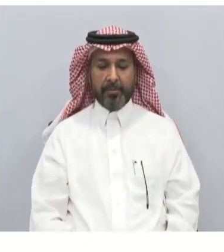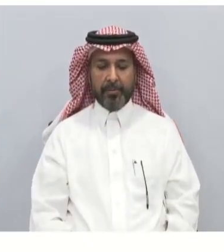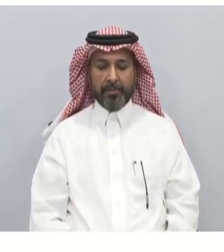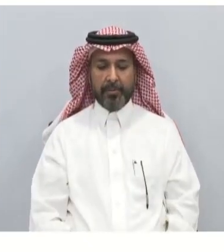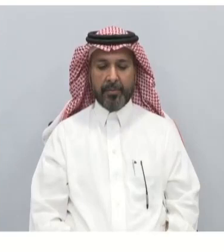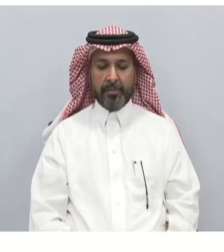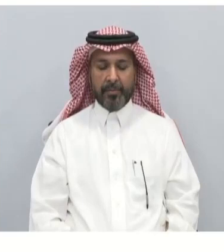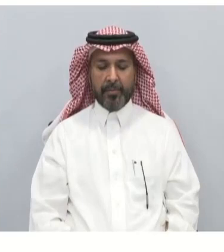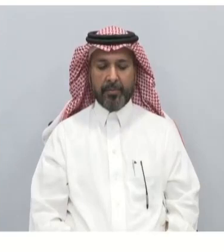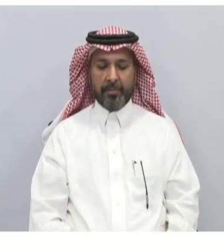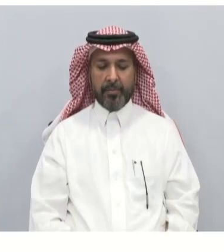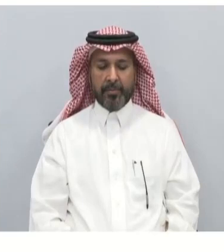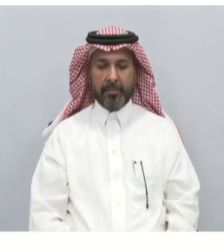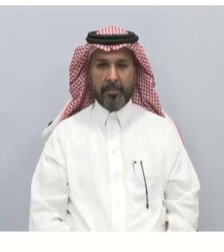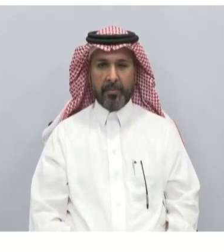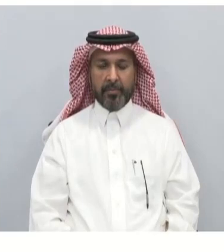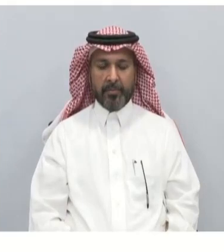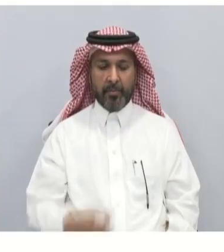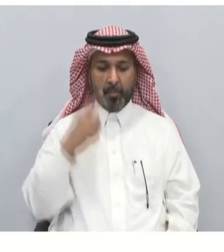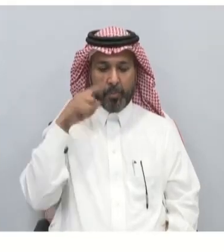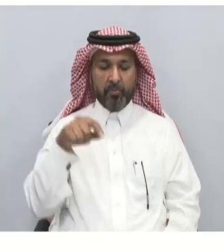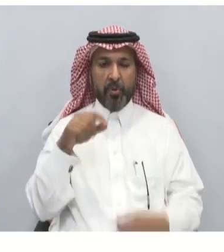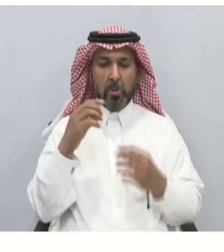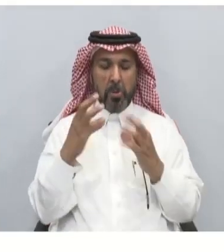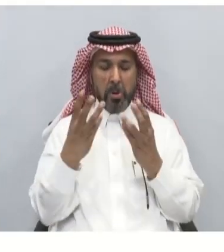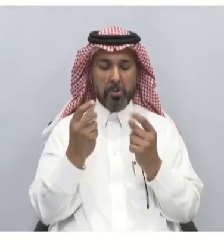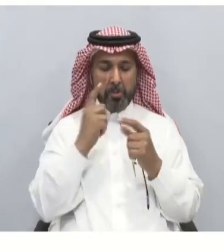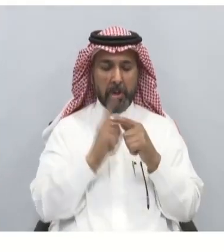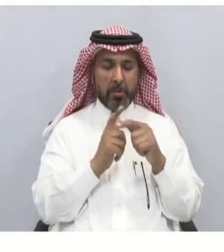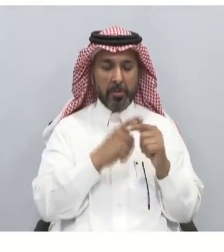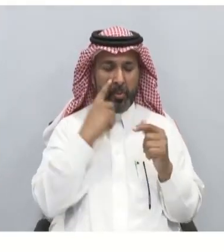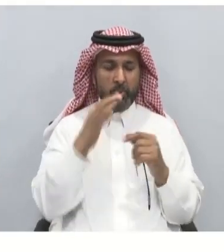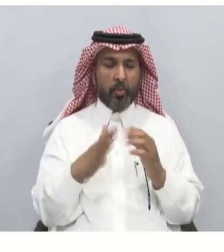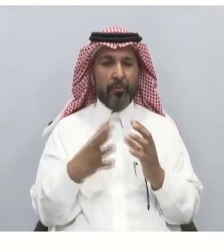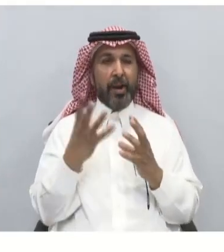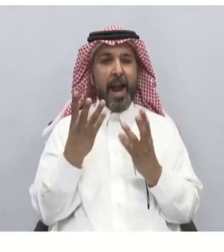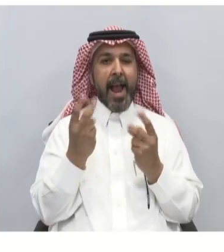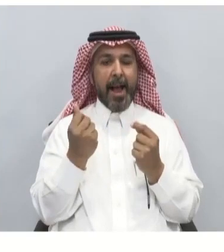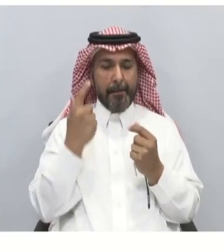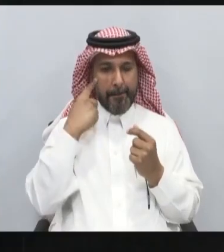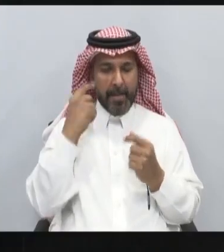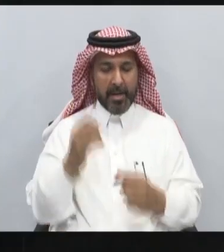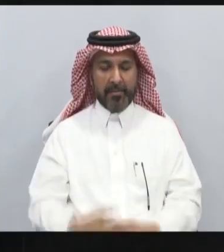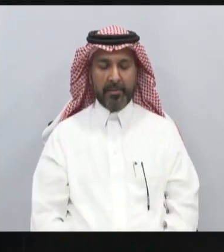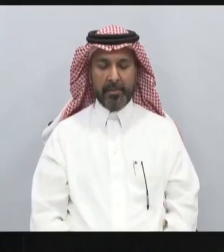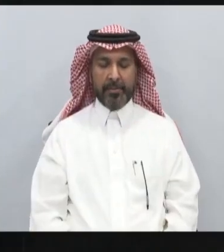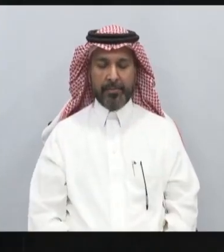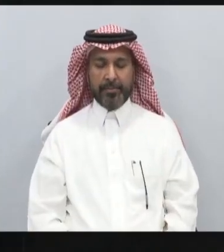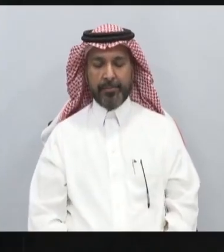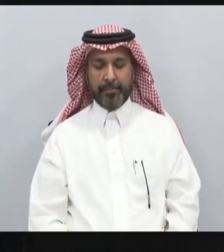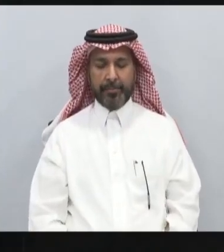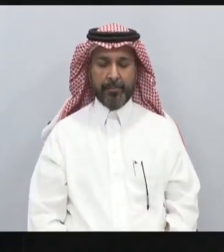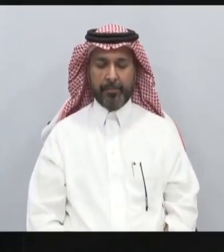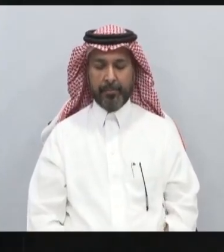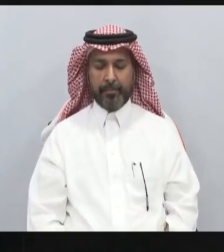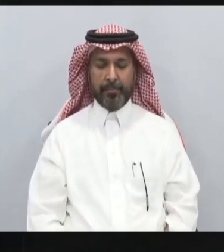4 ن ناقصا 1 حسابية أم لا، وإن كانت كذلك فأوجد أساسها. يعني ممكن المتتابعة تكتب بسرد العناصر مثل ما